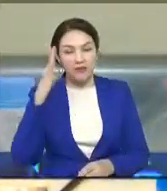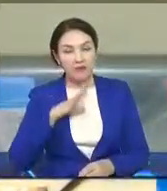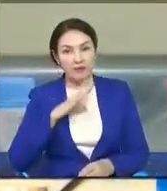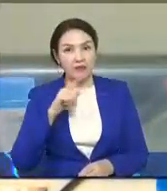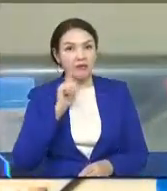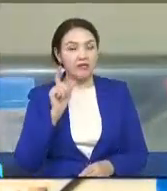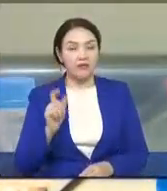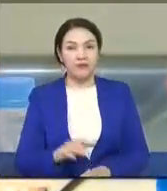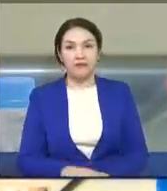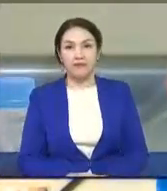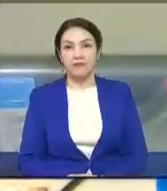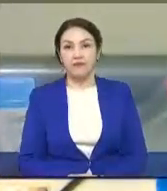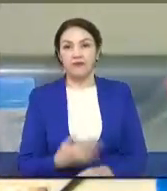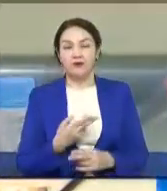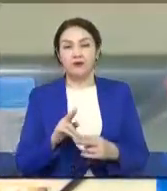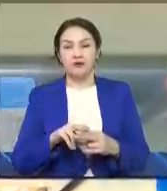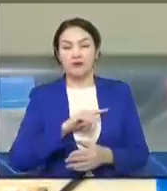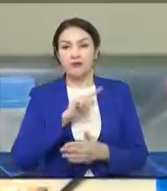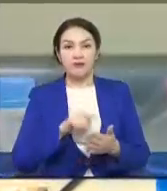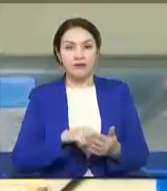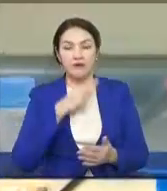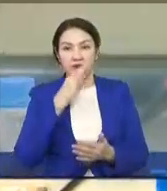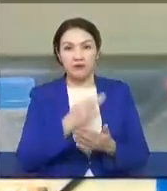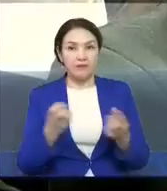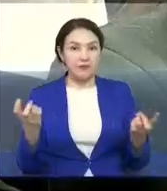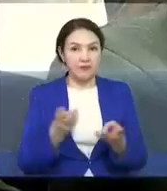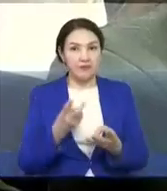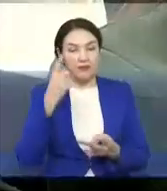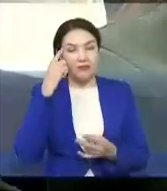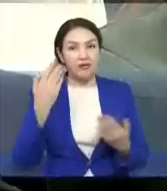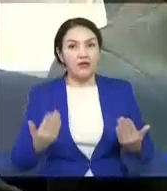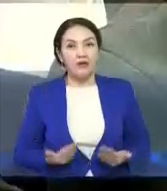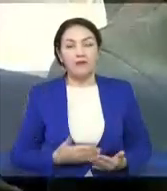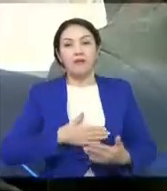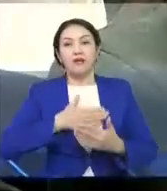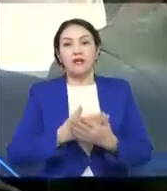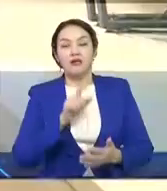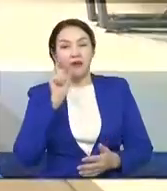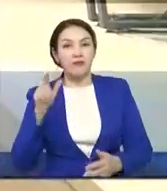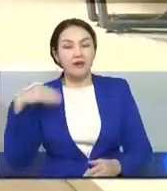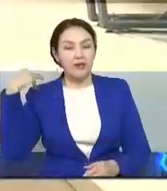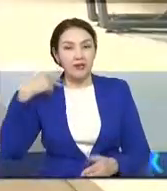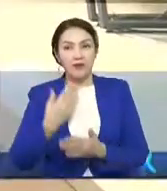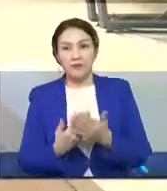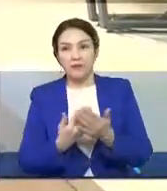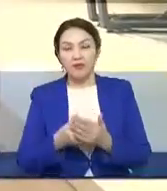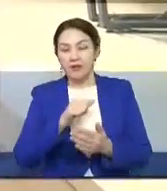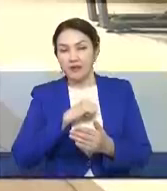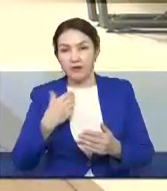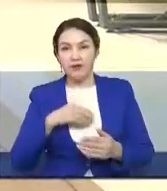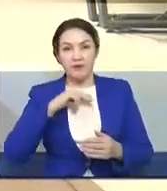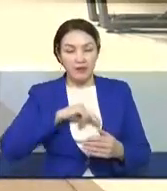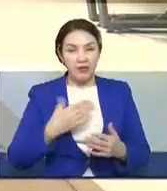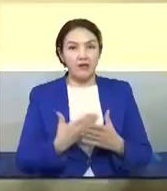жастарды, осы сұраққа да жауап беруіміз керек сияқты негізі. Өңірдегі белсенді жастар президент кеңесшісіне өздерінің